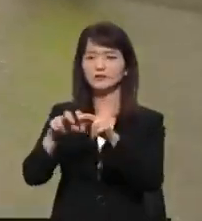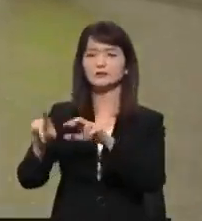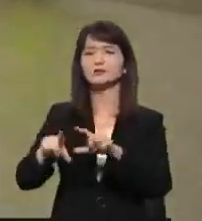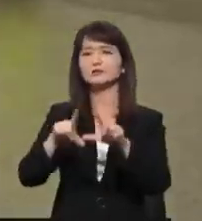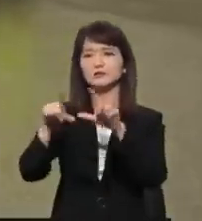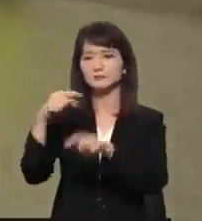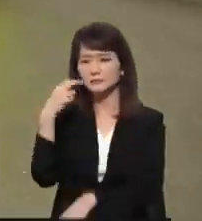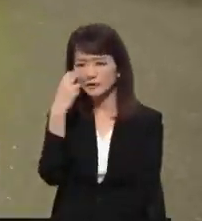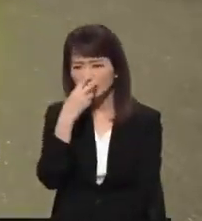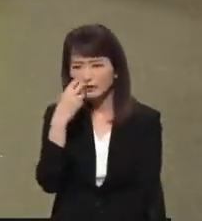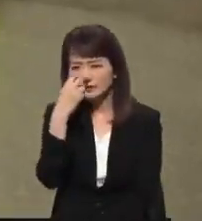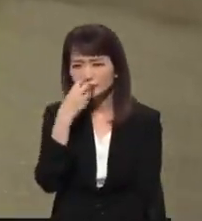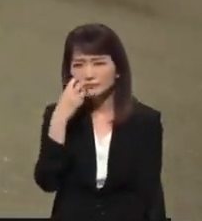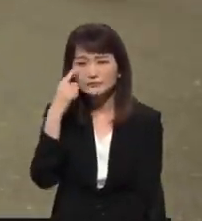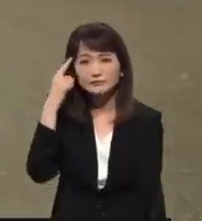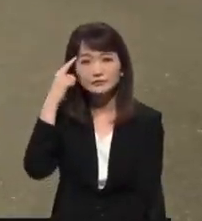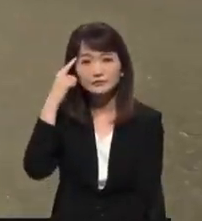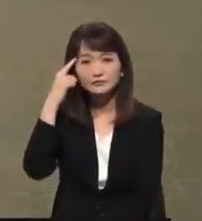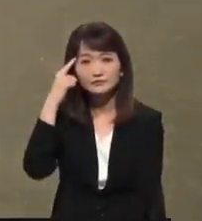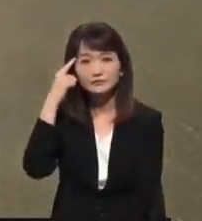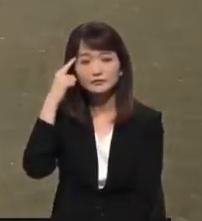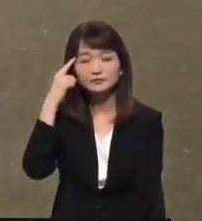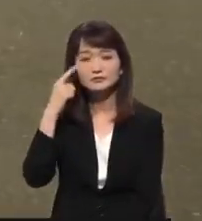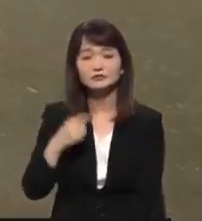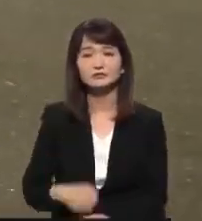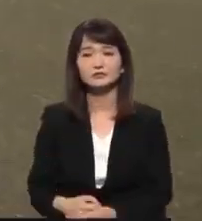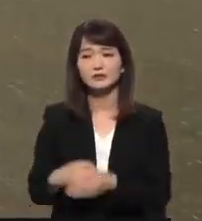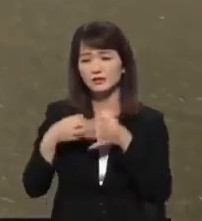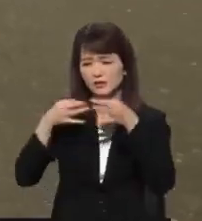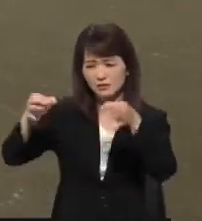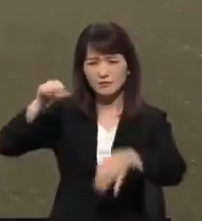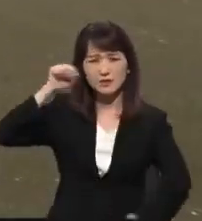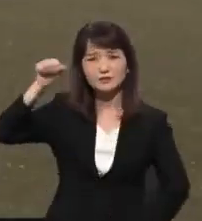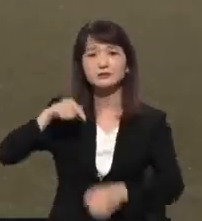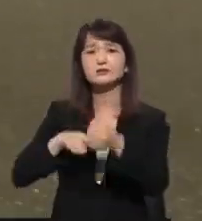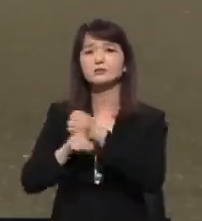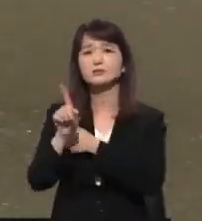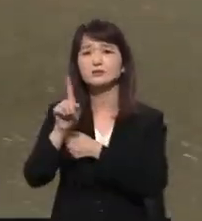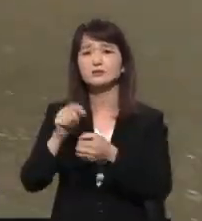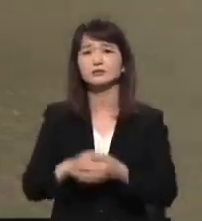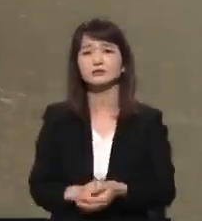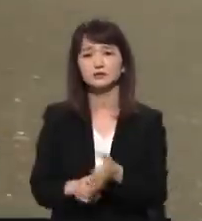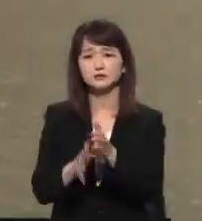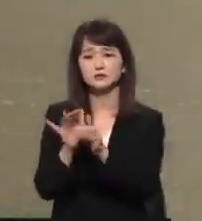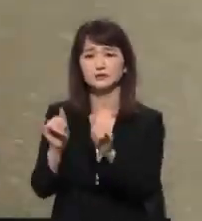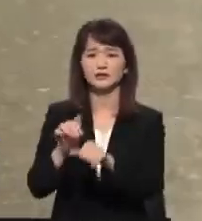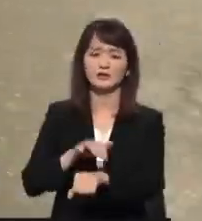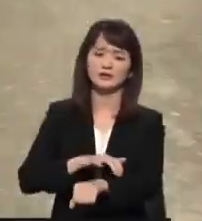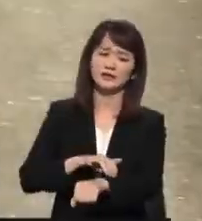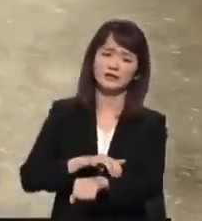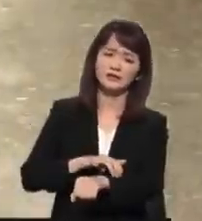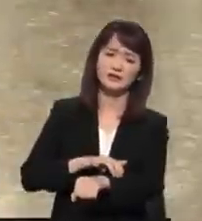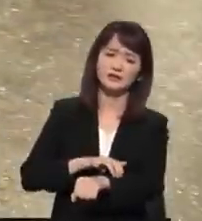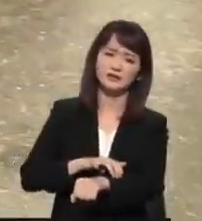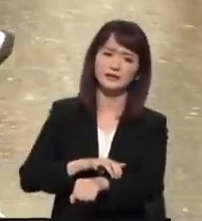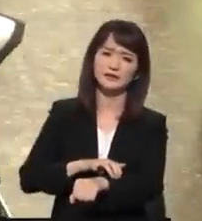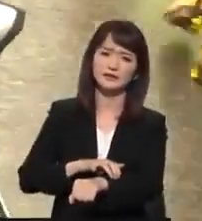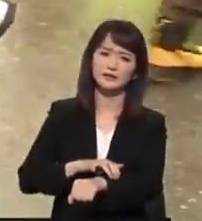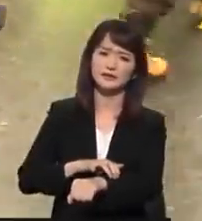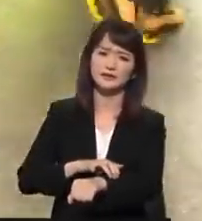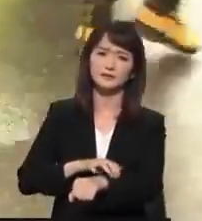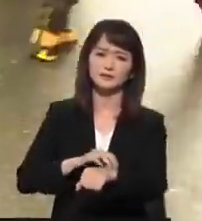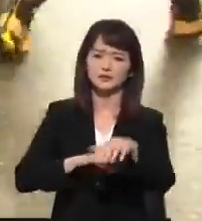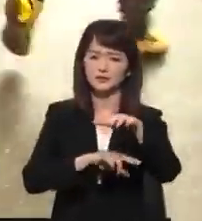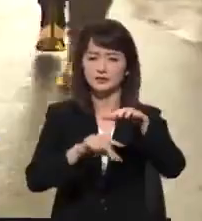살피고 왜 이렇게 우리가 외치고 있는가 그리고 이렇게 시민들과 불편함을 초래하면서까지